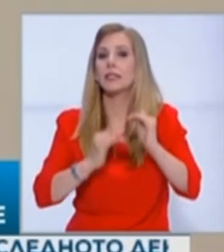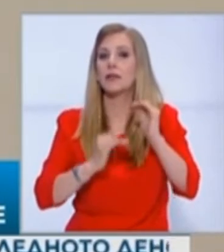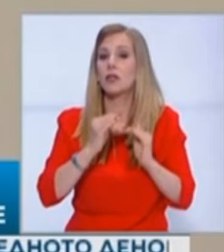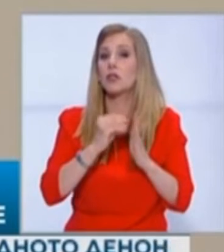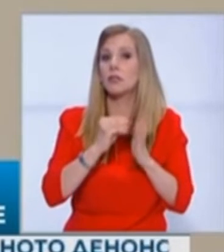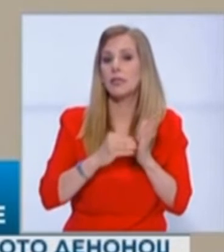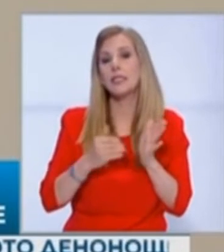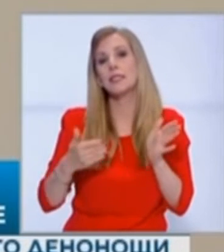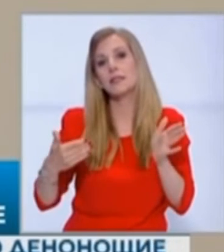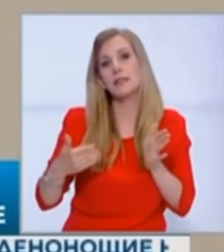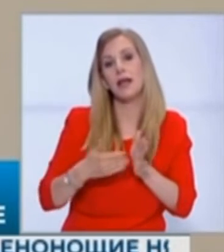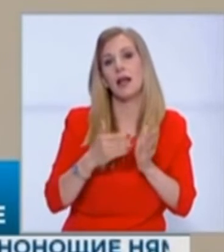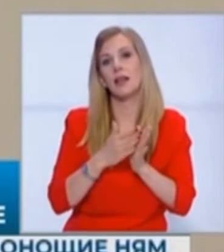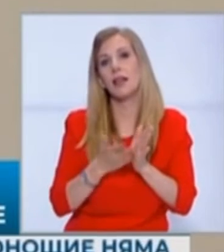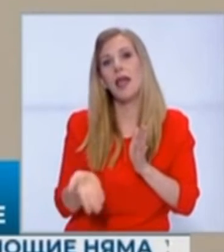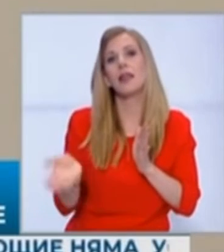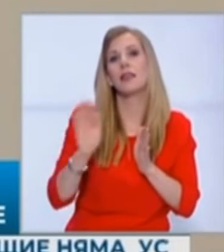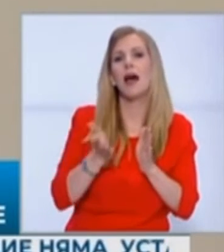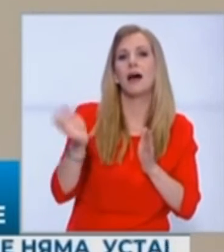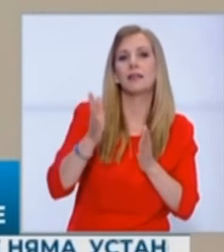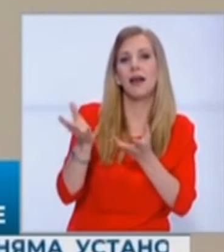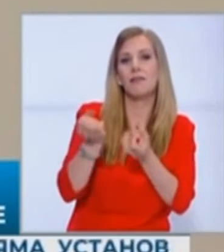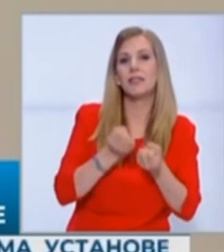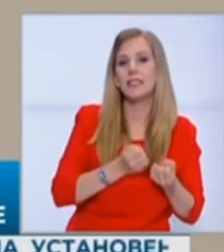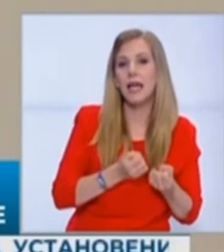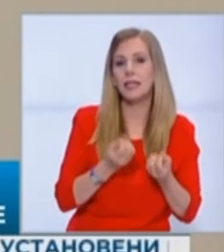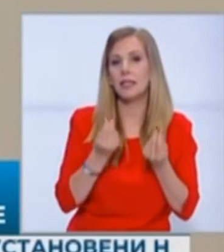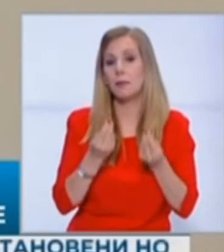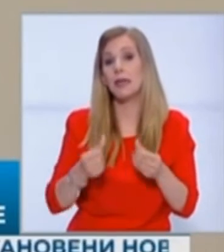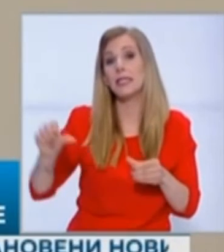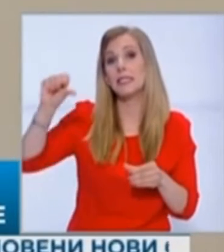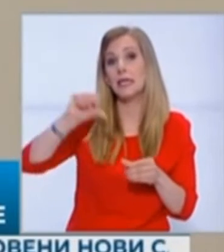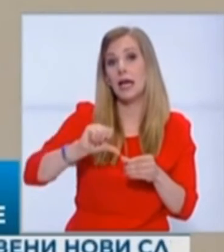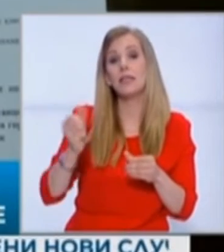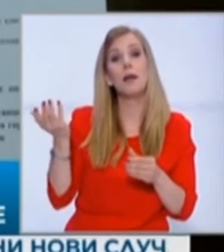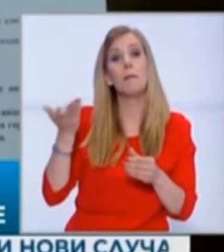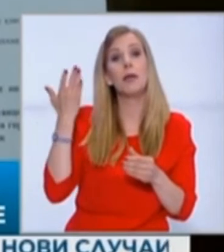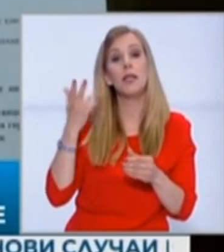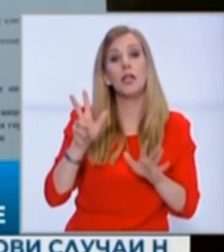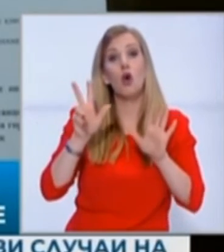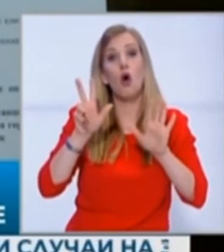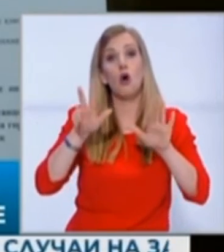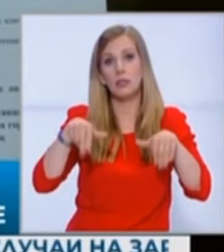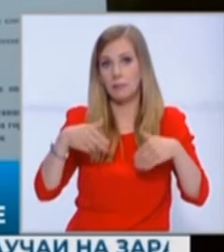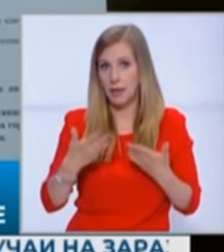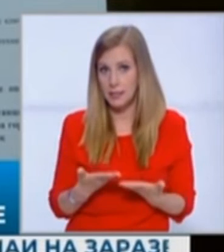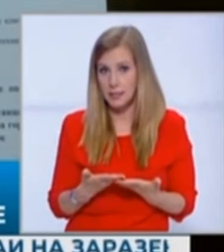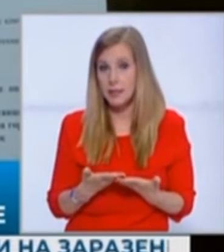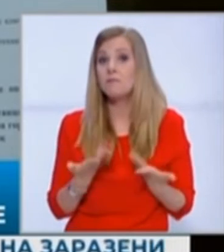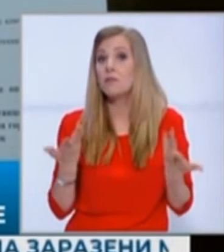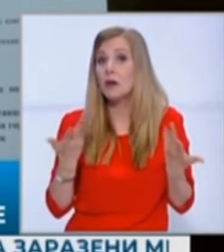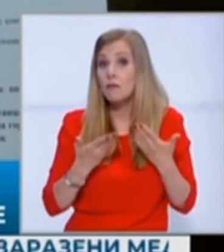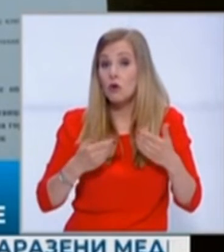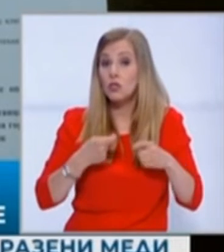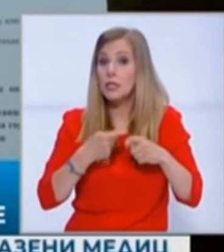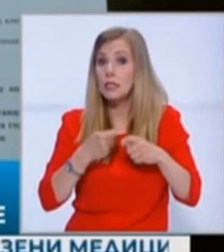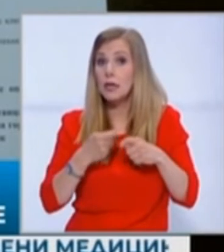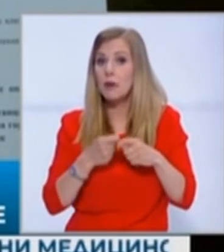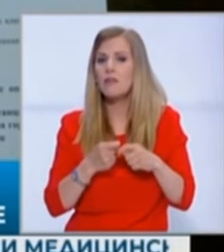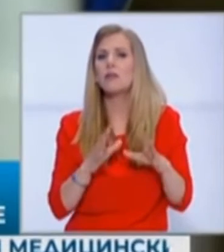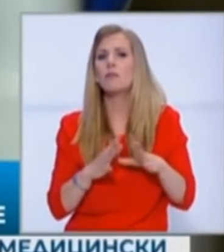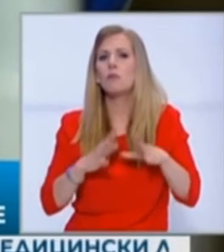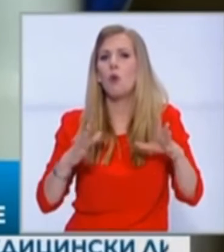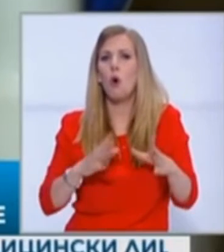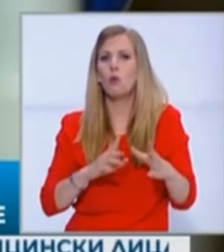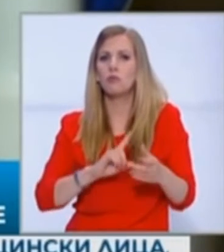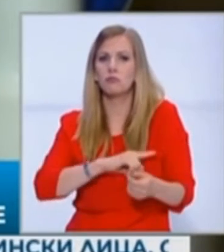поради надзетите пари за природен газ за изминалите 8 месеца. Предвидено е как ще се процедира и при свръхнадписани